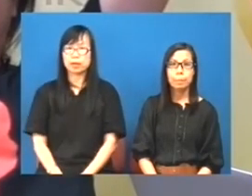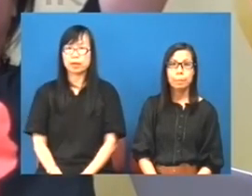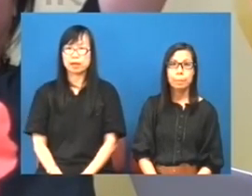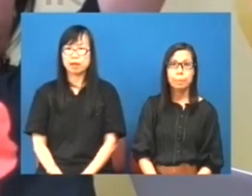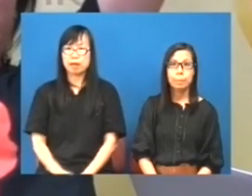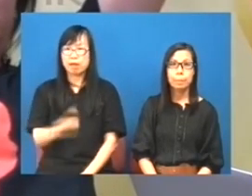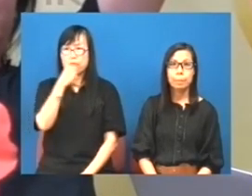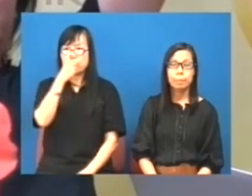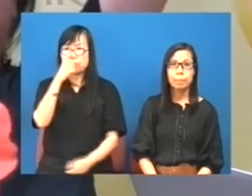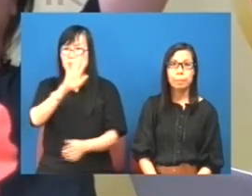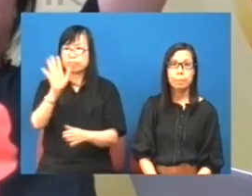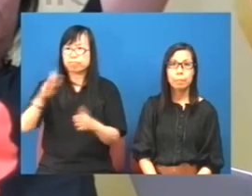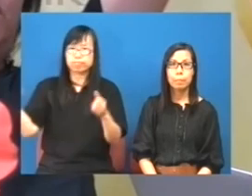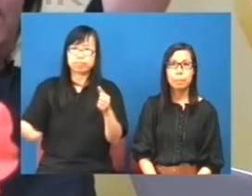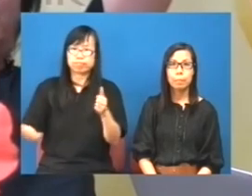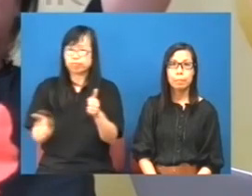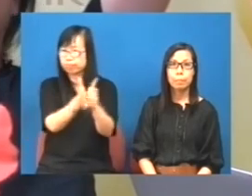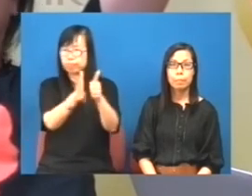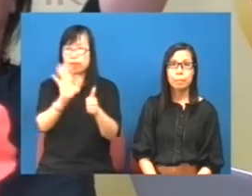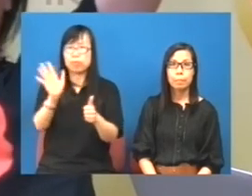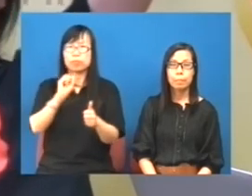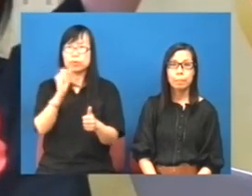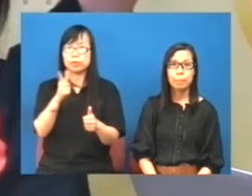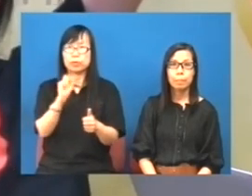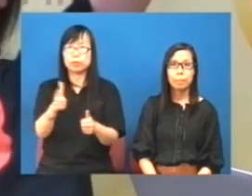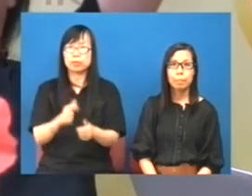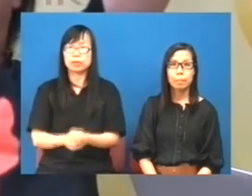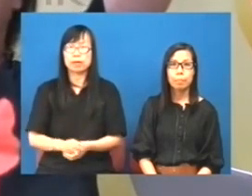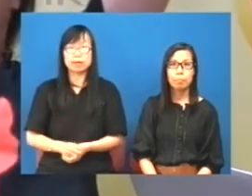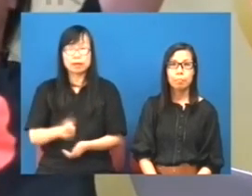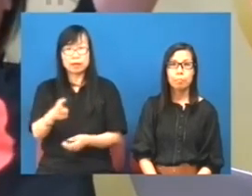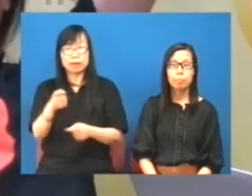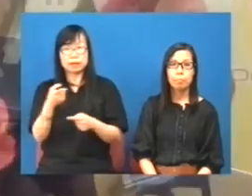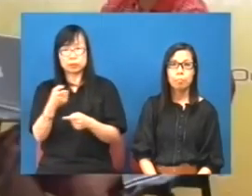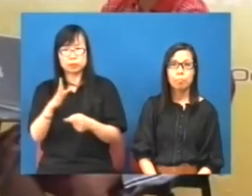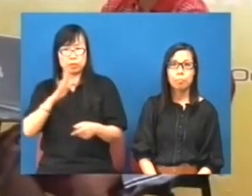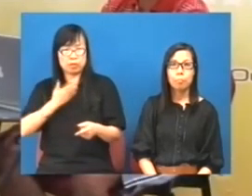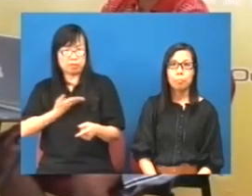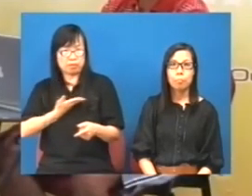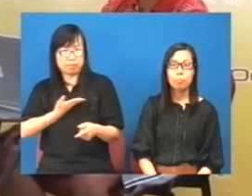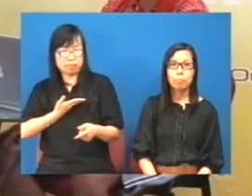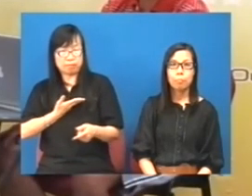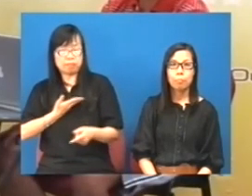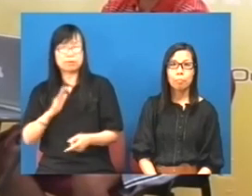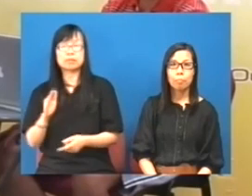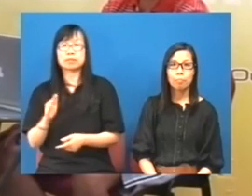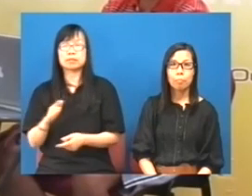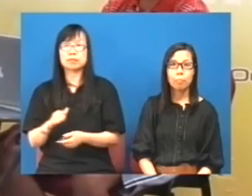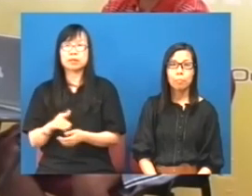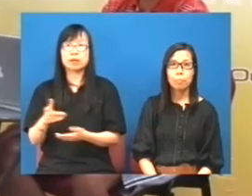梁振英就說我不會炒即是公然與我們為敵如果大家老實說如果你這樣的事都可以忍得那真